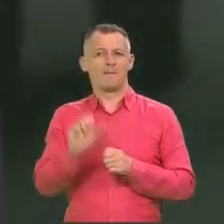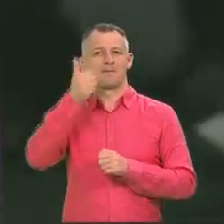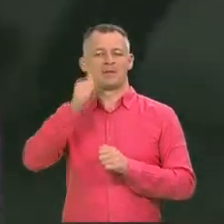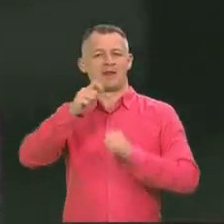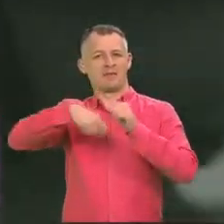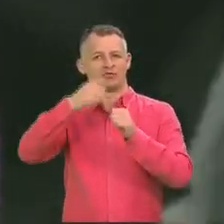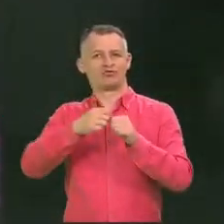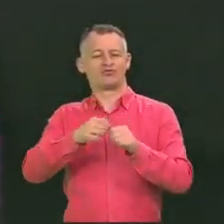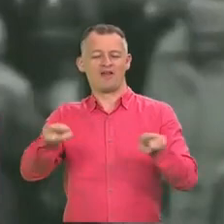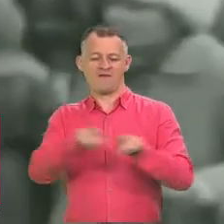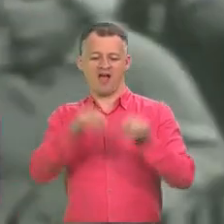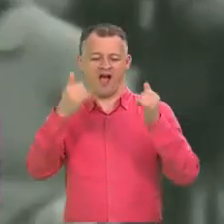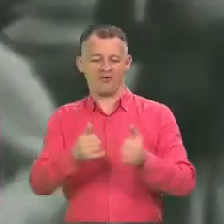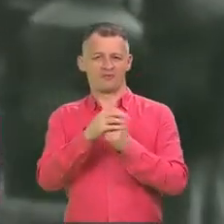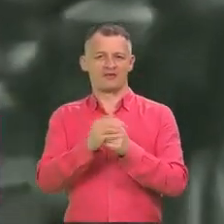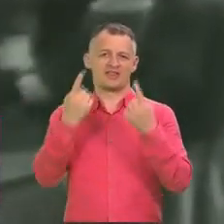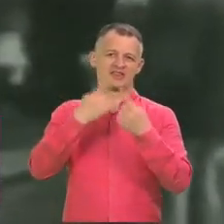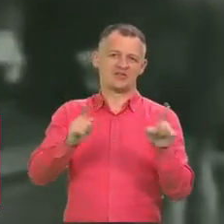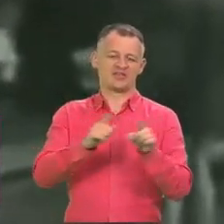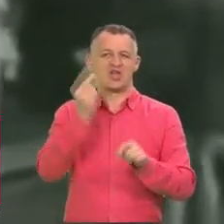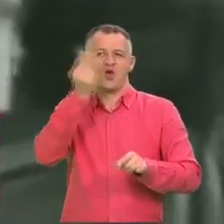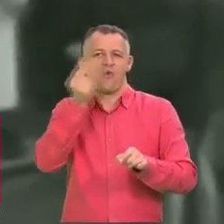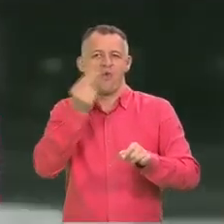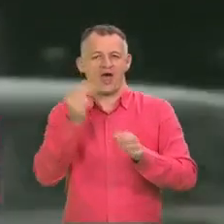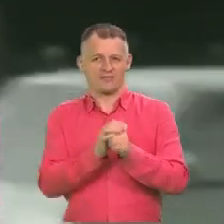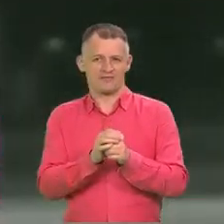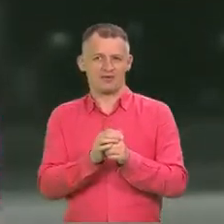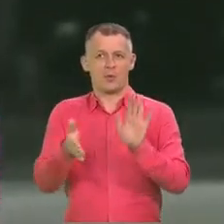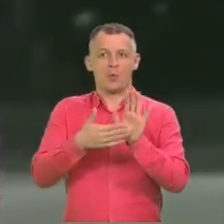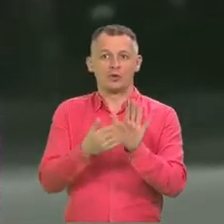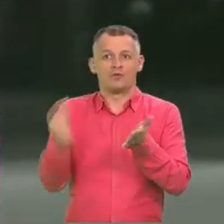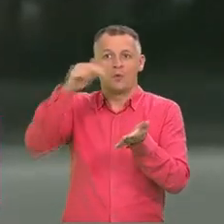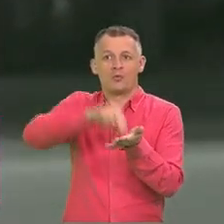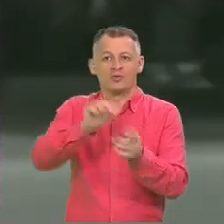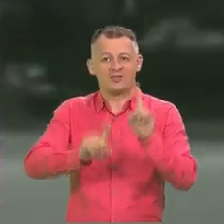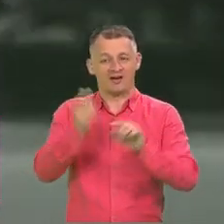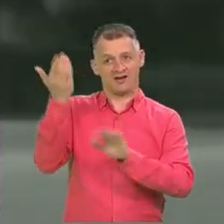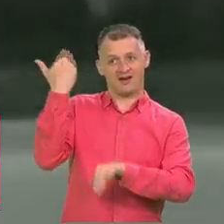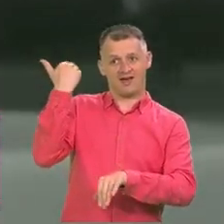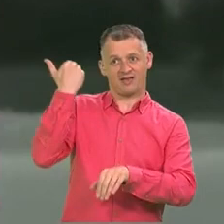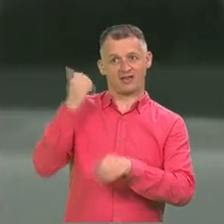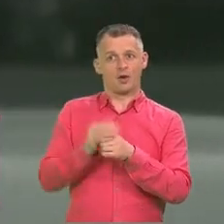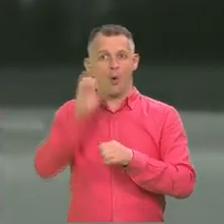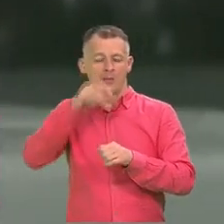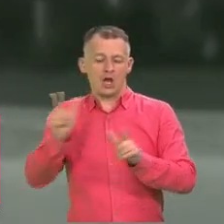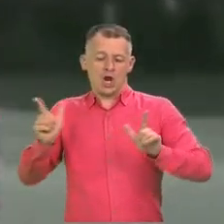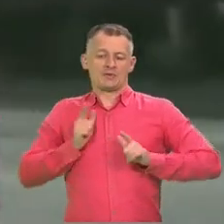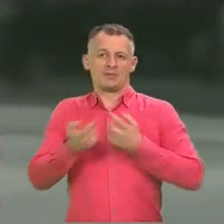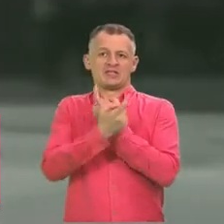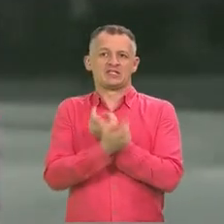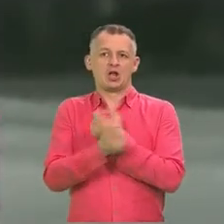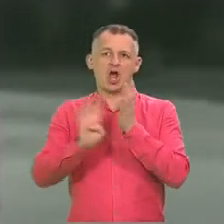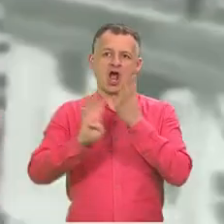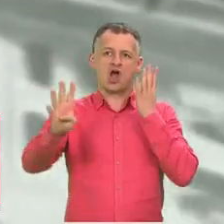de acum. Diferența pare a fi numai în culoare. Se adaugă motivul. Dacă înainte de 89 oamenii stăteau pe scăunele la cozi